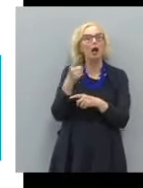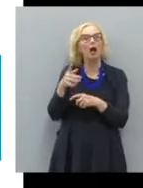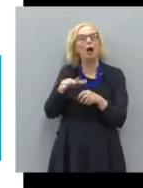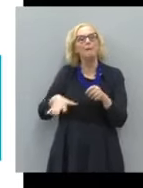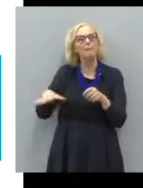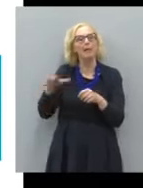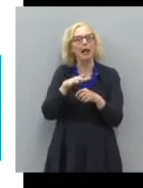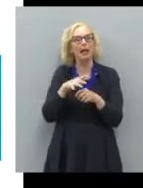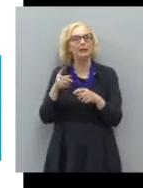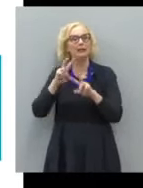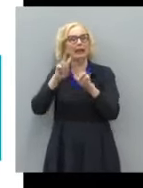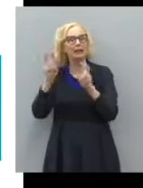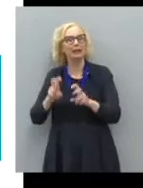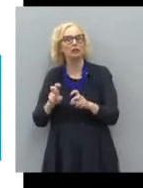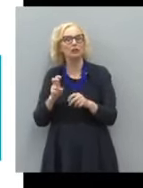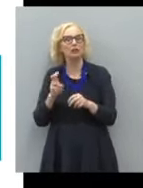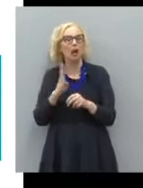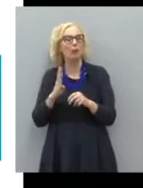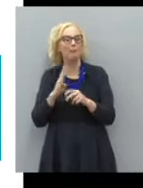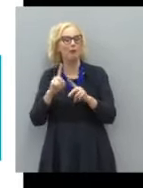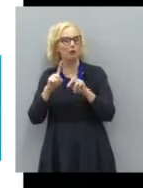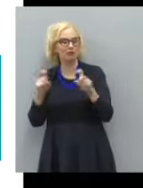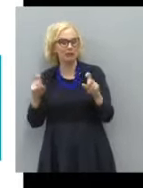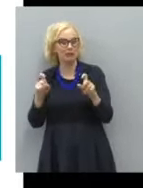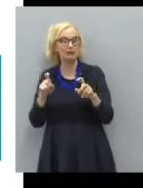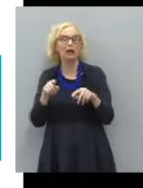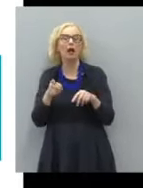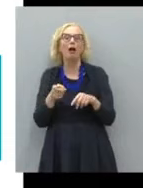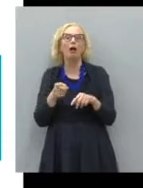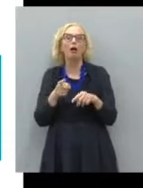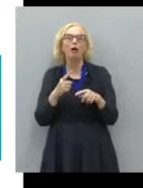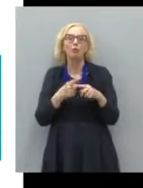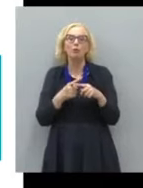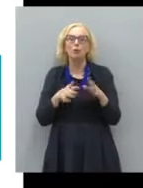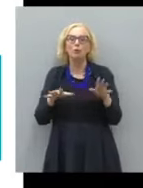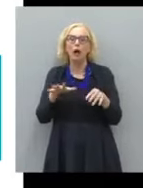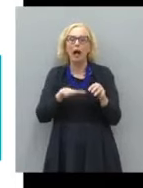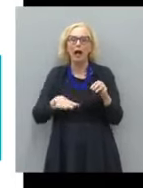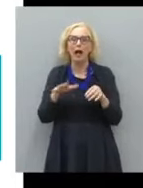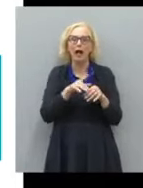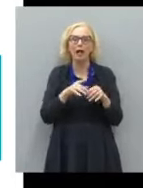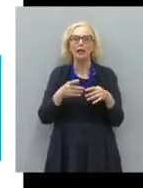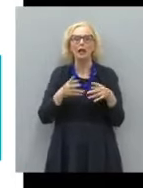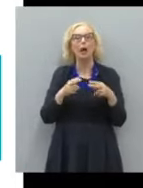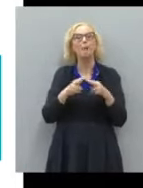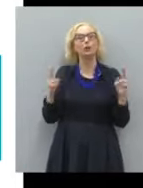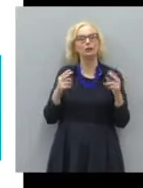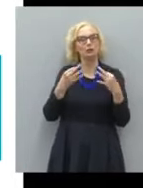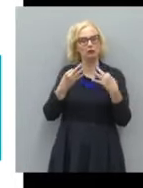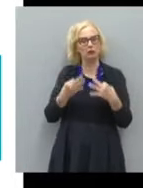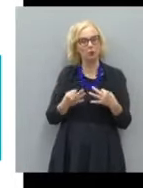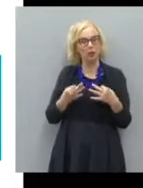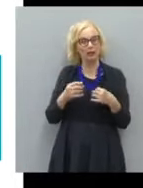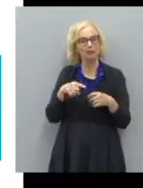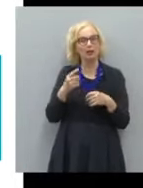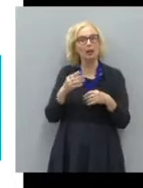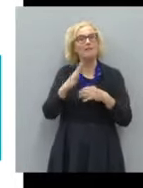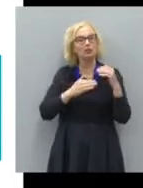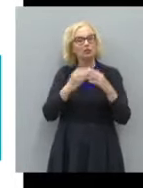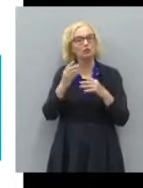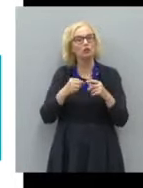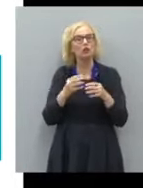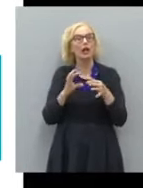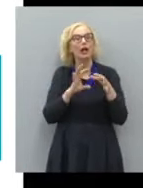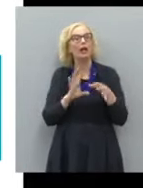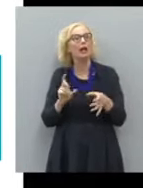dell'energia della biodiversità aria della protezione e della sicurezza sesta area delle infrastrutture di interconnessione